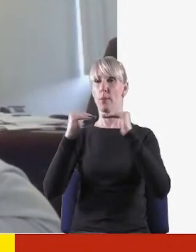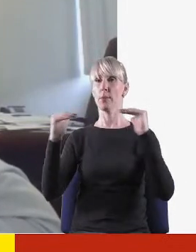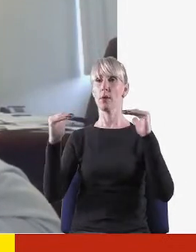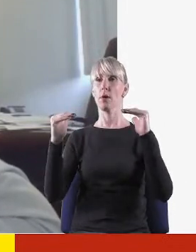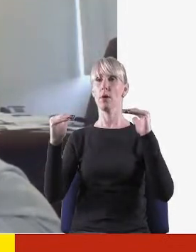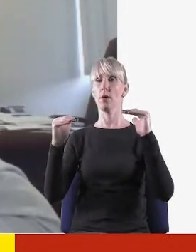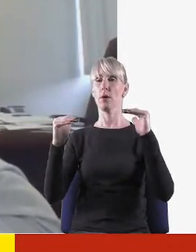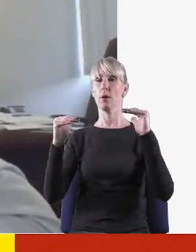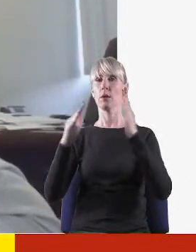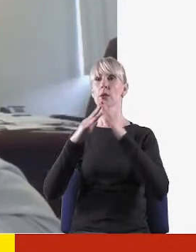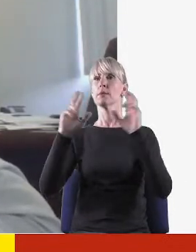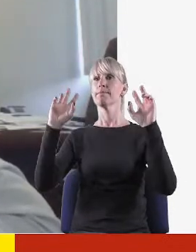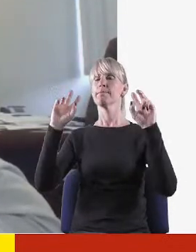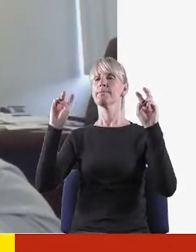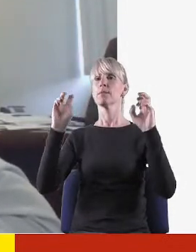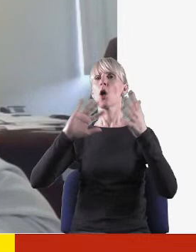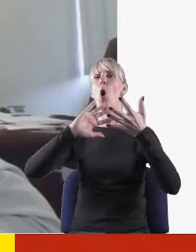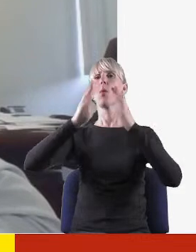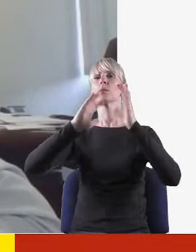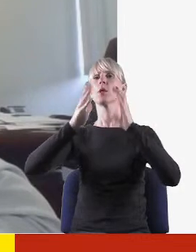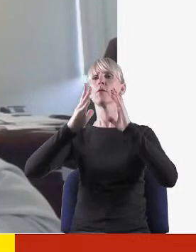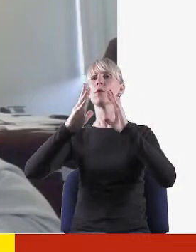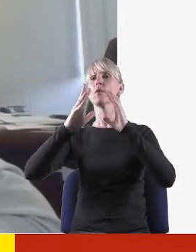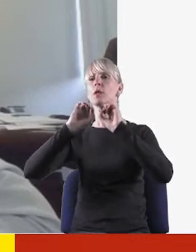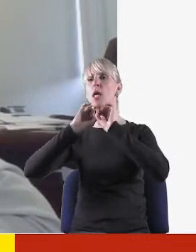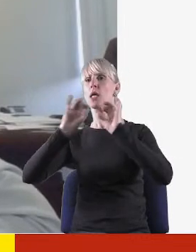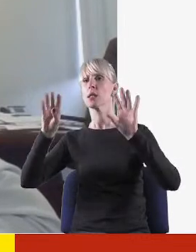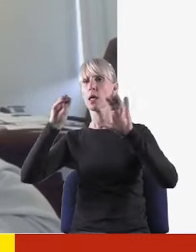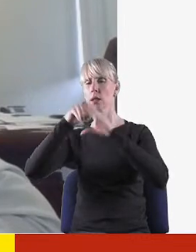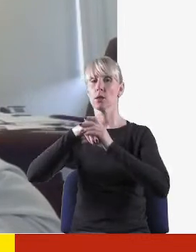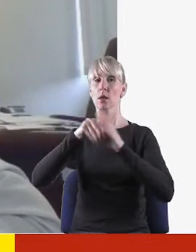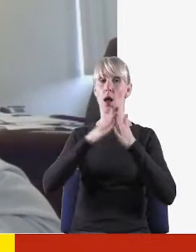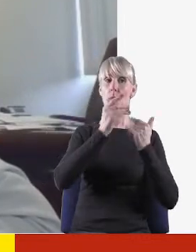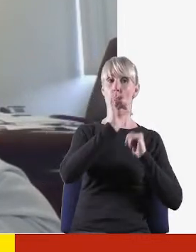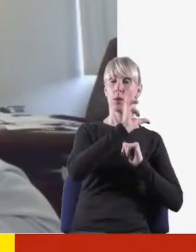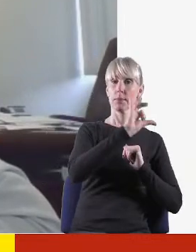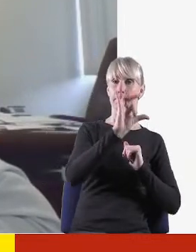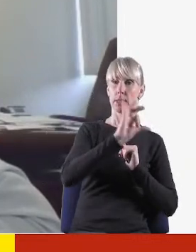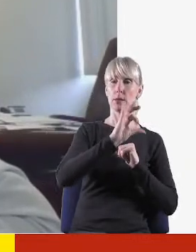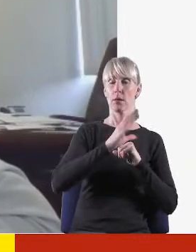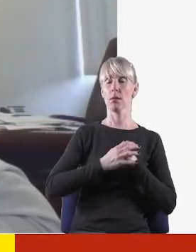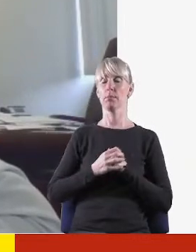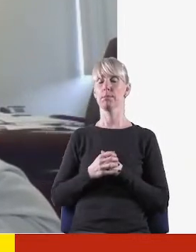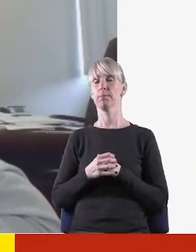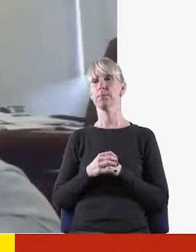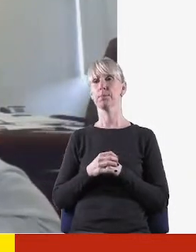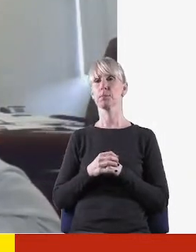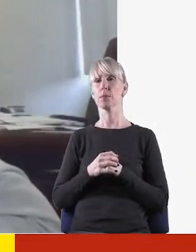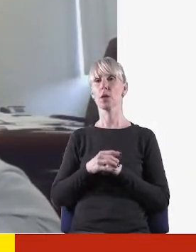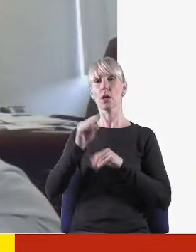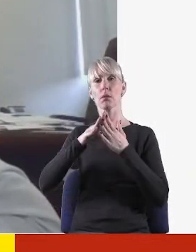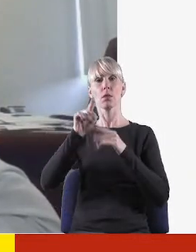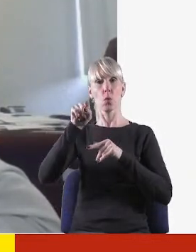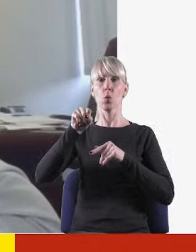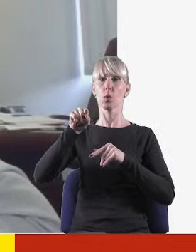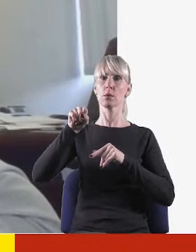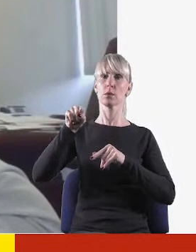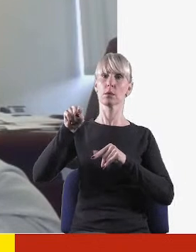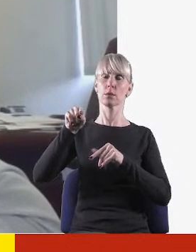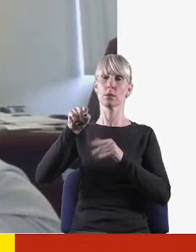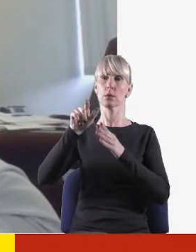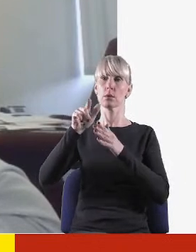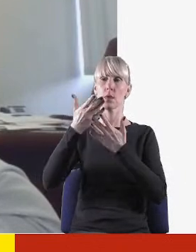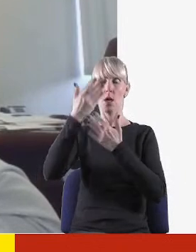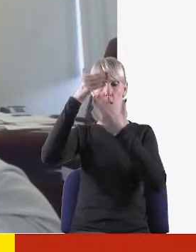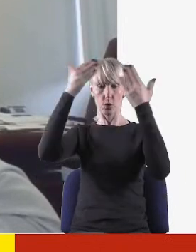to znaczy obserwacyjno-zakaźnym bądź specjalistycznym, i te szpitale weszły do